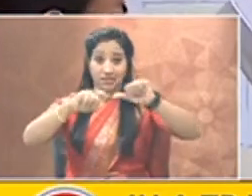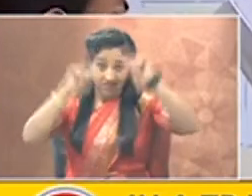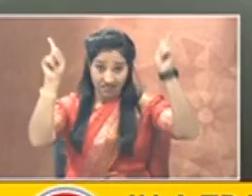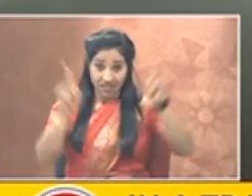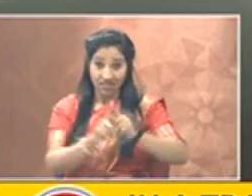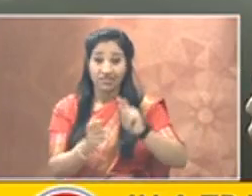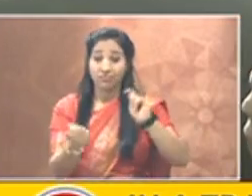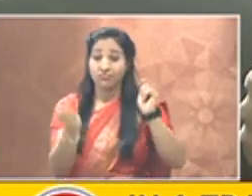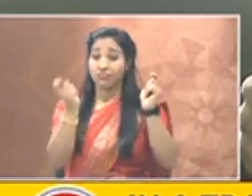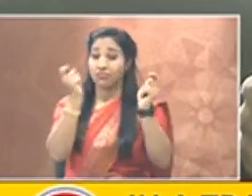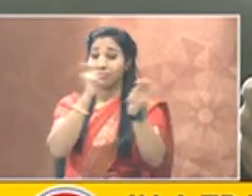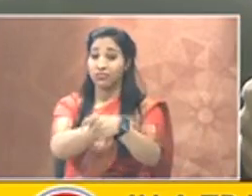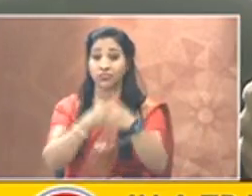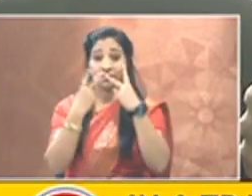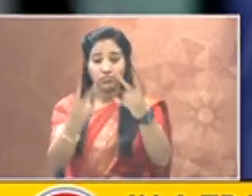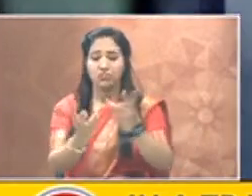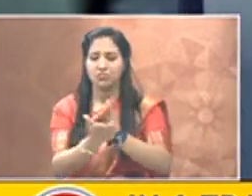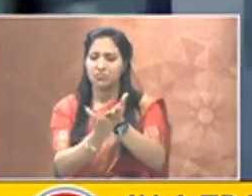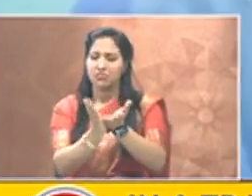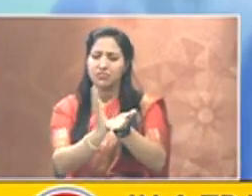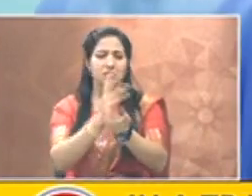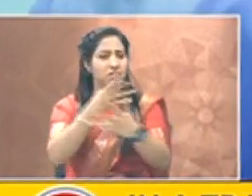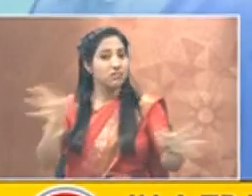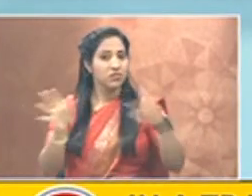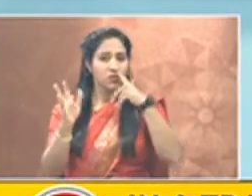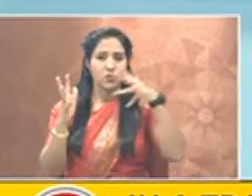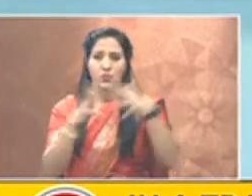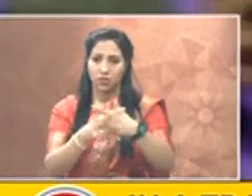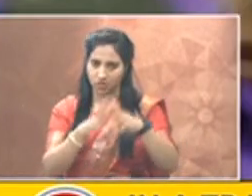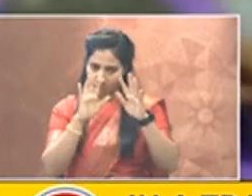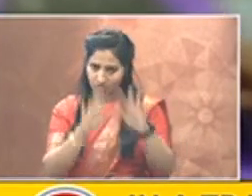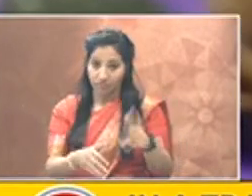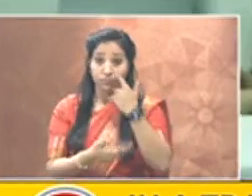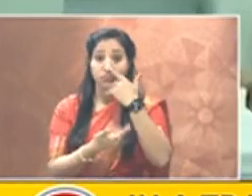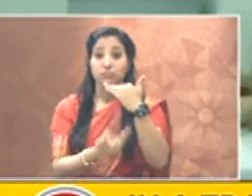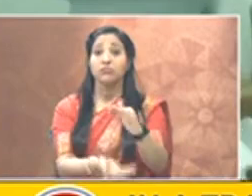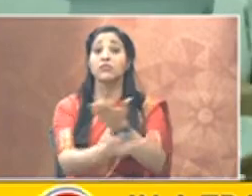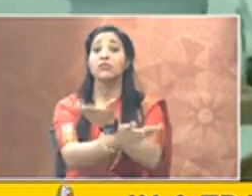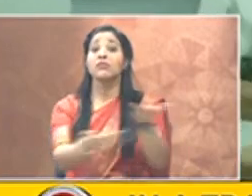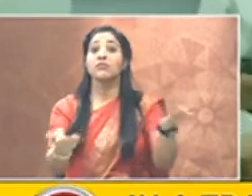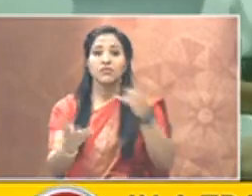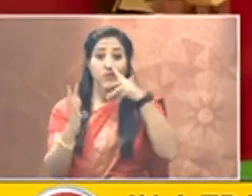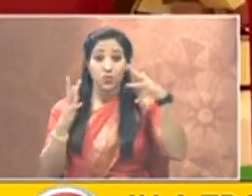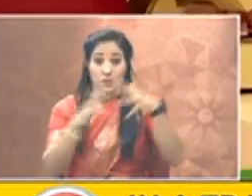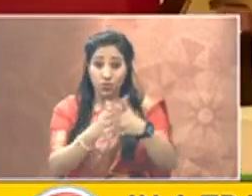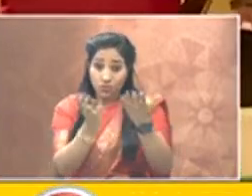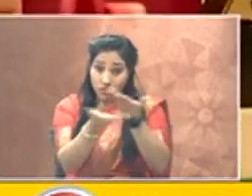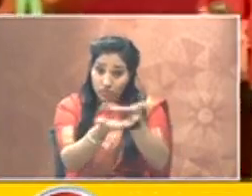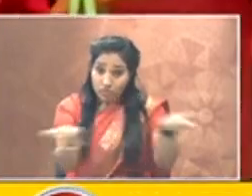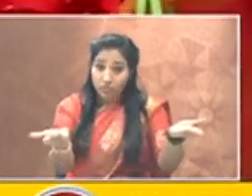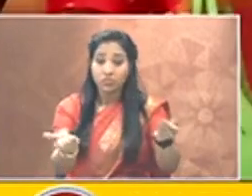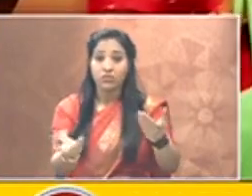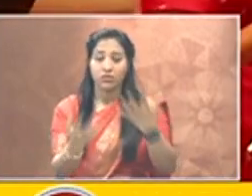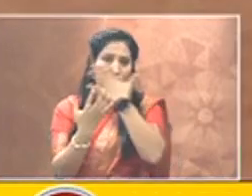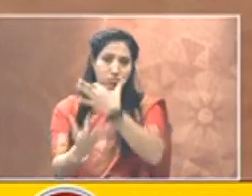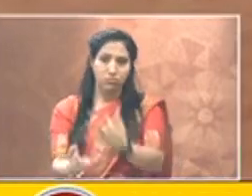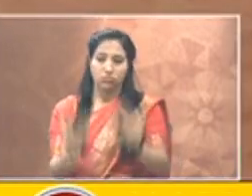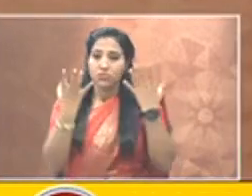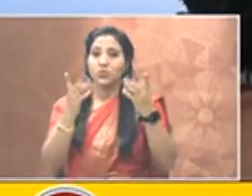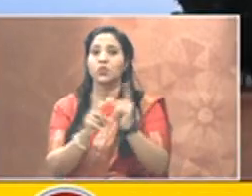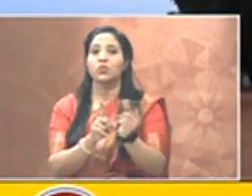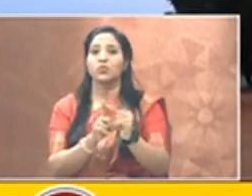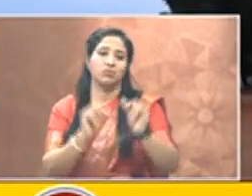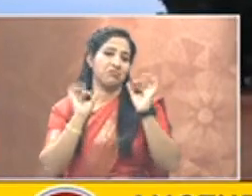भारत में हर क्षेत्र में हमारी बेटियां, देश की महिलाएं कमाल करके दिखा रही